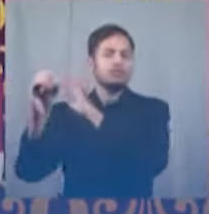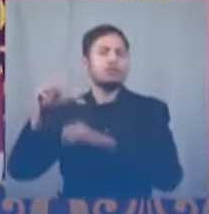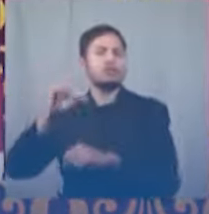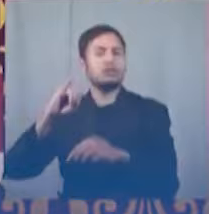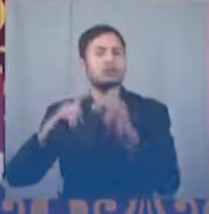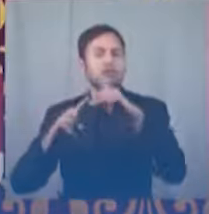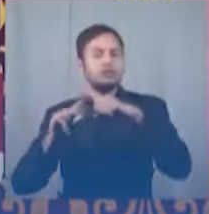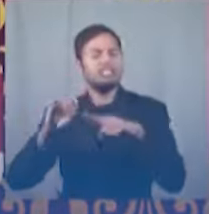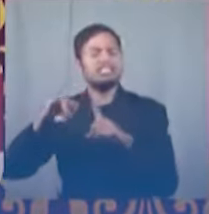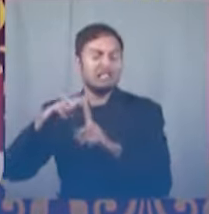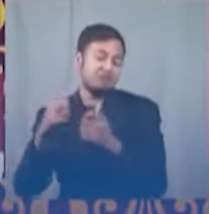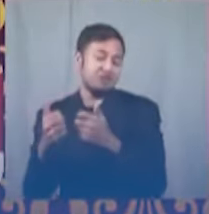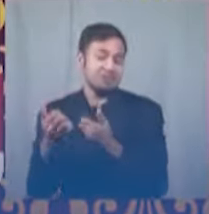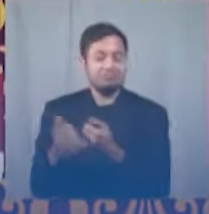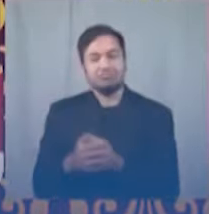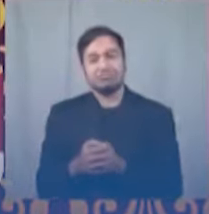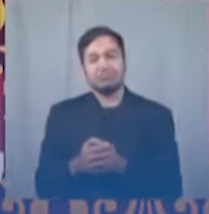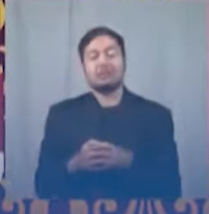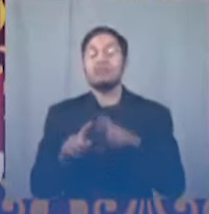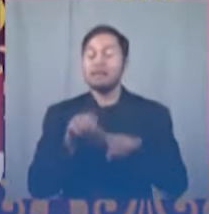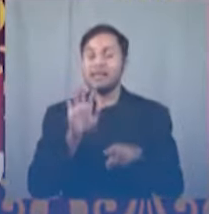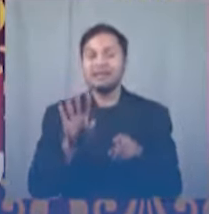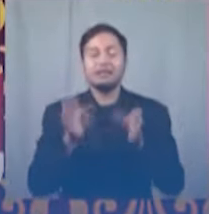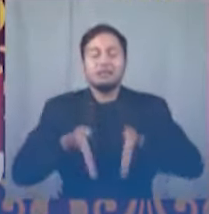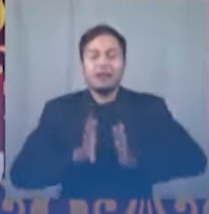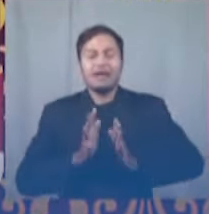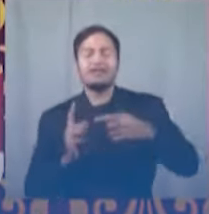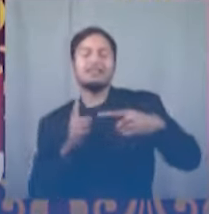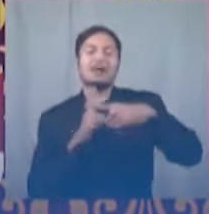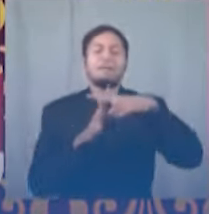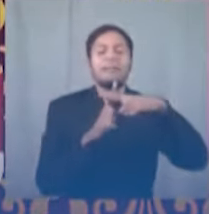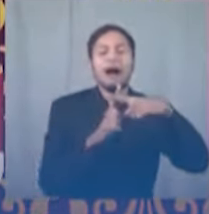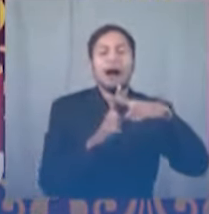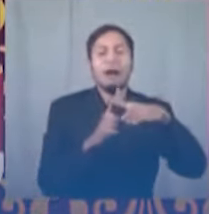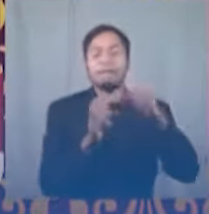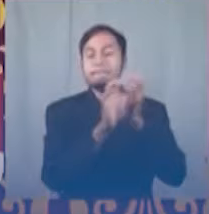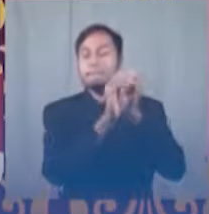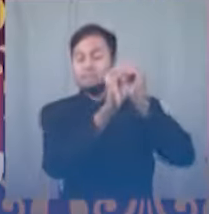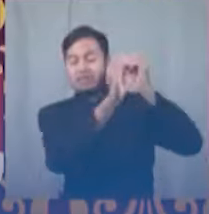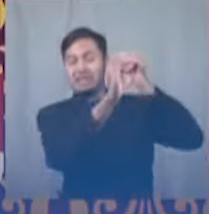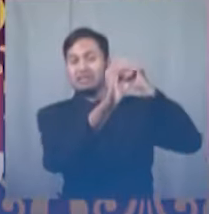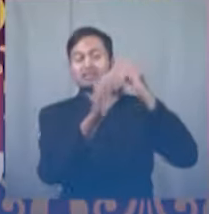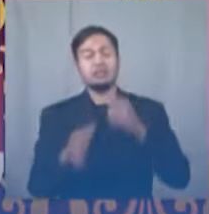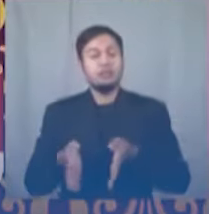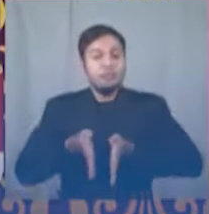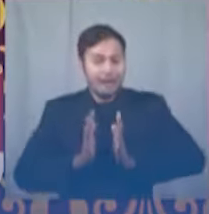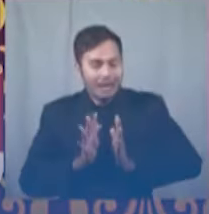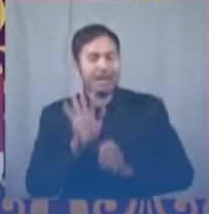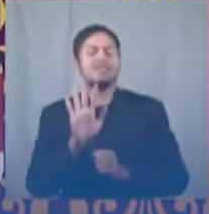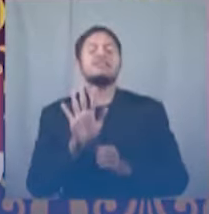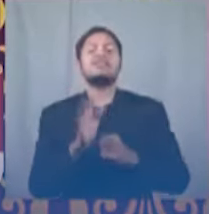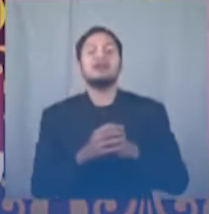tambah. Di Medan akan kita tambah seluruh bis yang ada di kota Medan nanti setelah